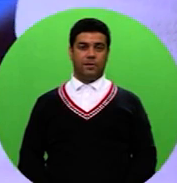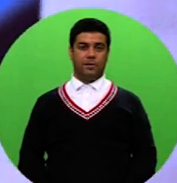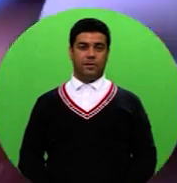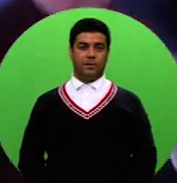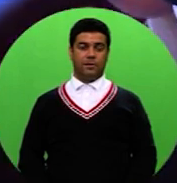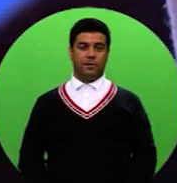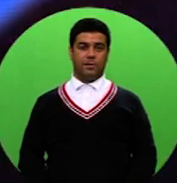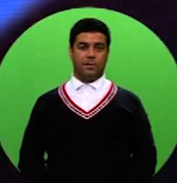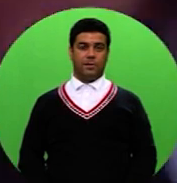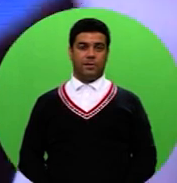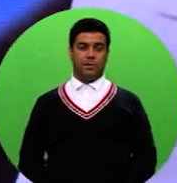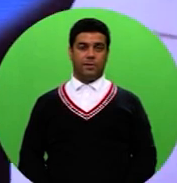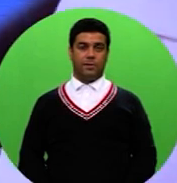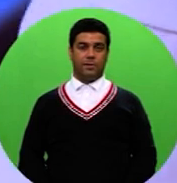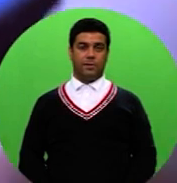распределяем.